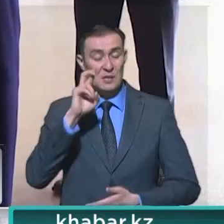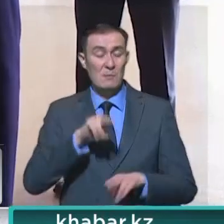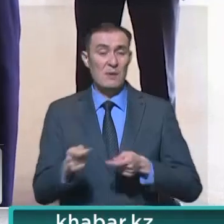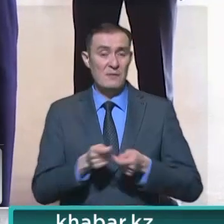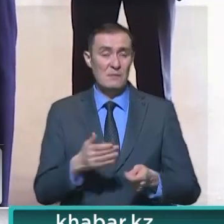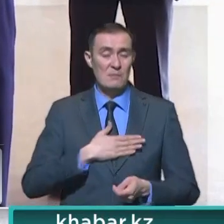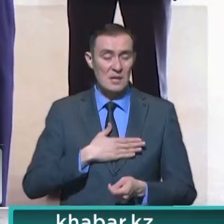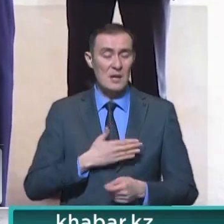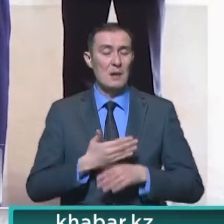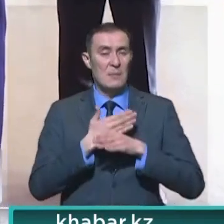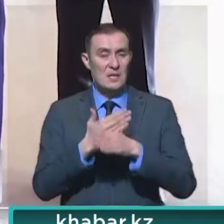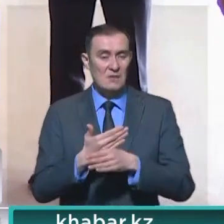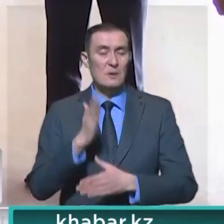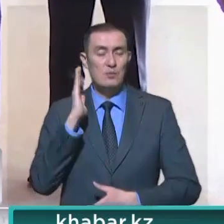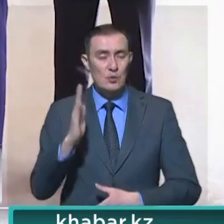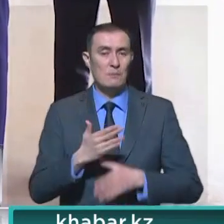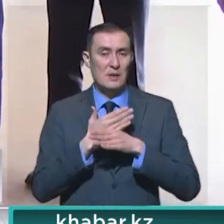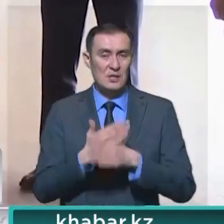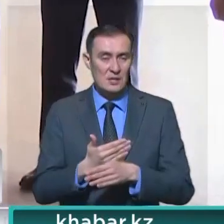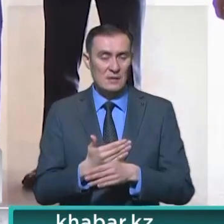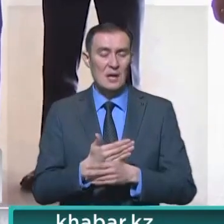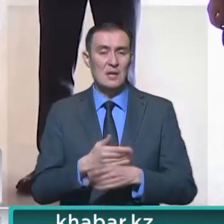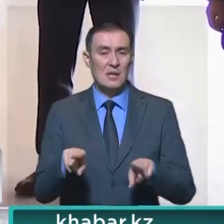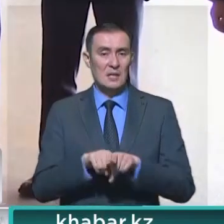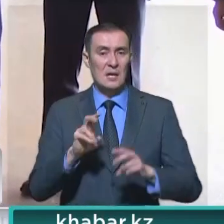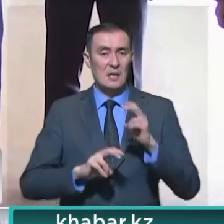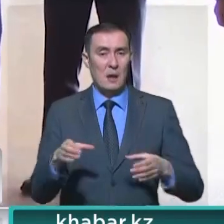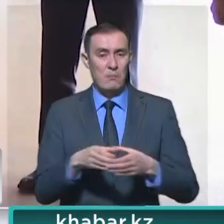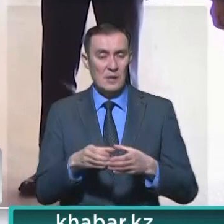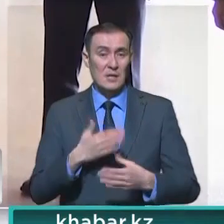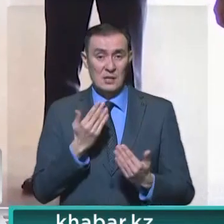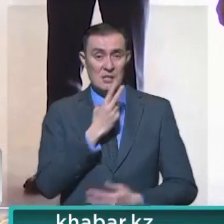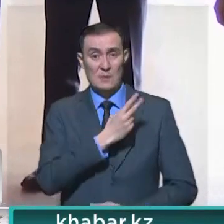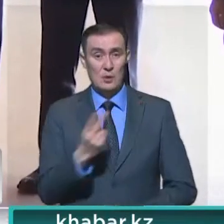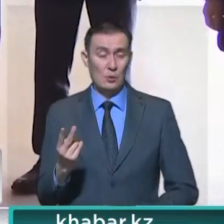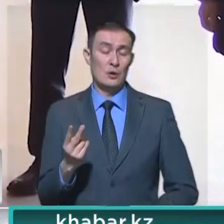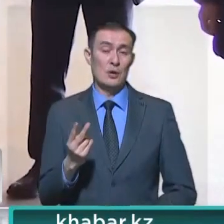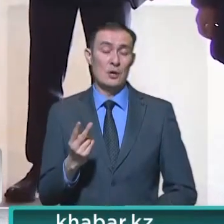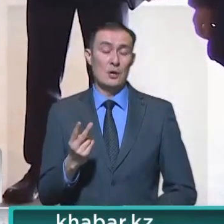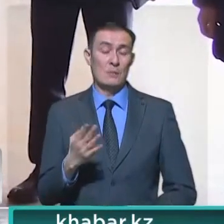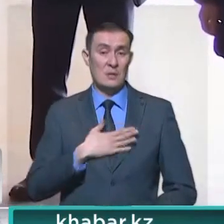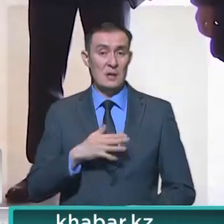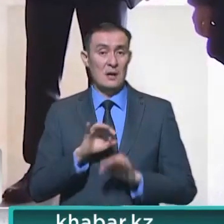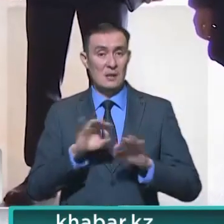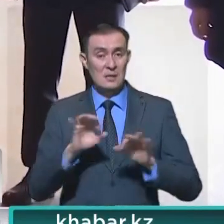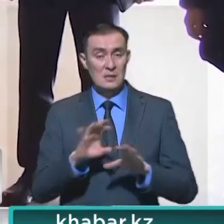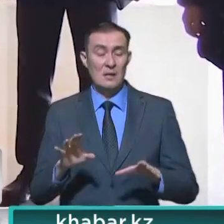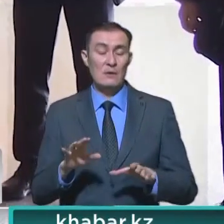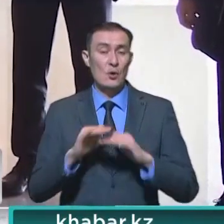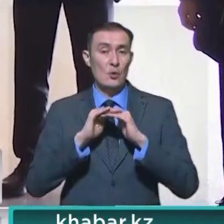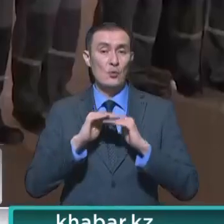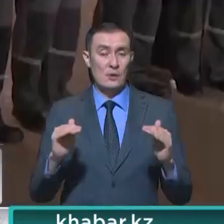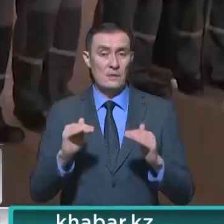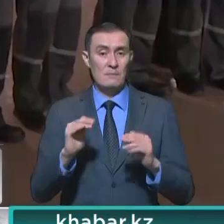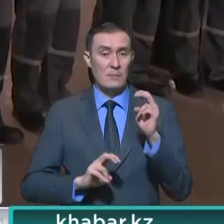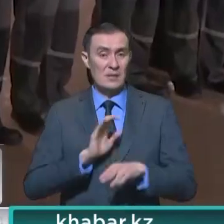мы поддерживали и будем поддерживать подобного рода предприятия. Я смотрю, вот сейчас мне доложили, уровень локализации очень